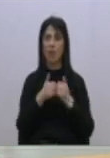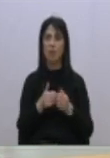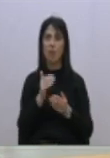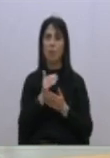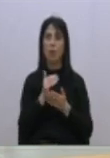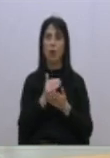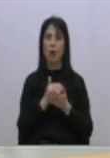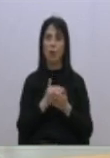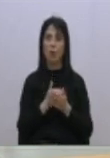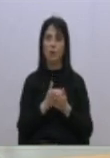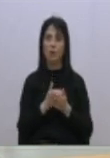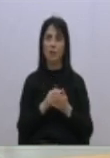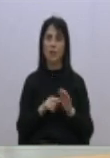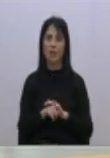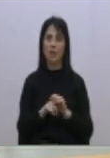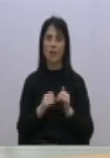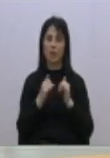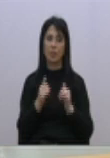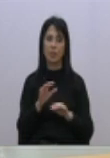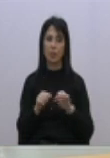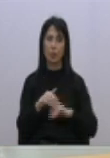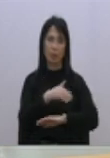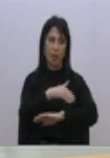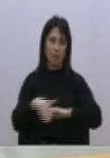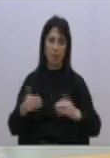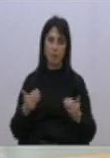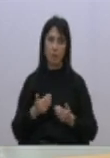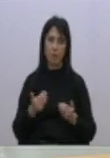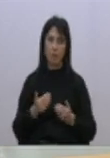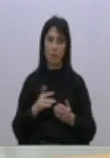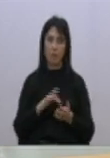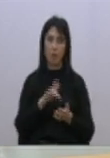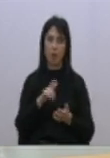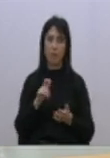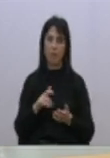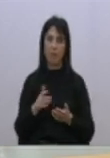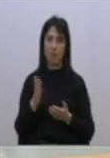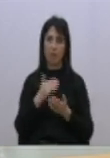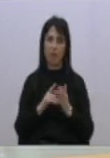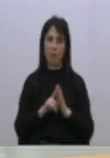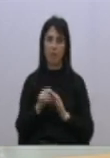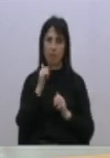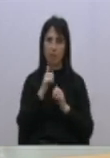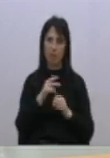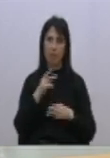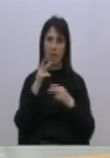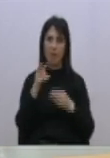პროგრამები დევნილებისთვის და საოკუპაციო ხაზთან მცხოვრები მოსახლეობისთვის შეგექმნათ? მე ხშირად გავდივარ